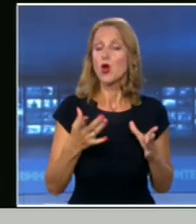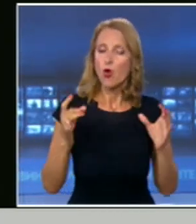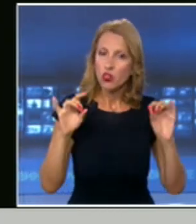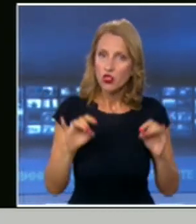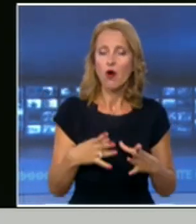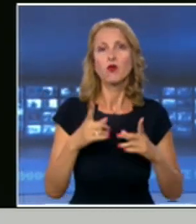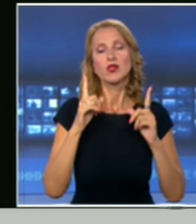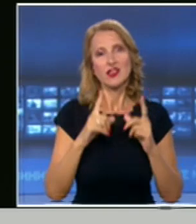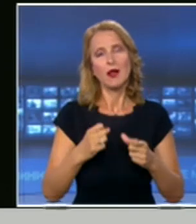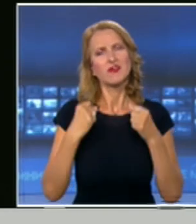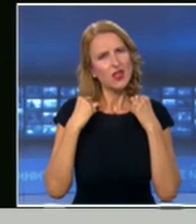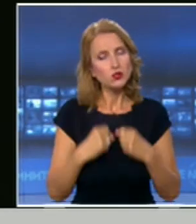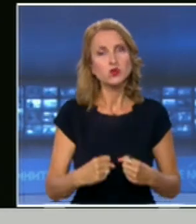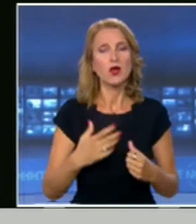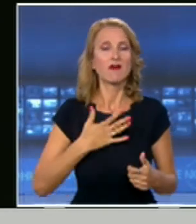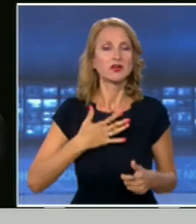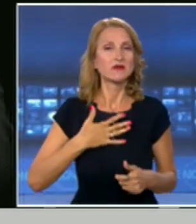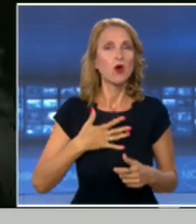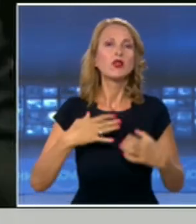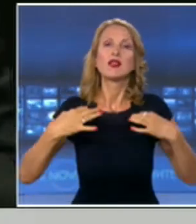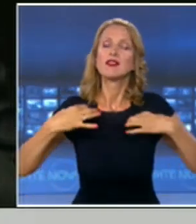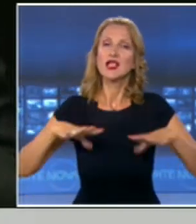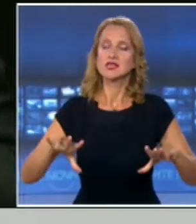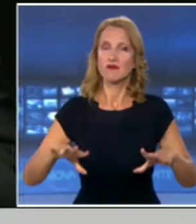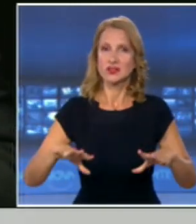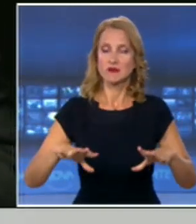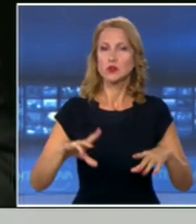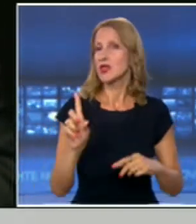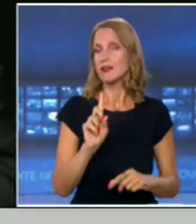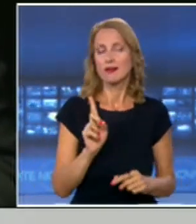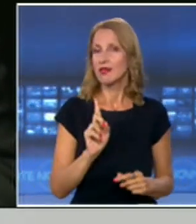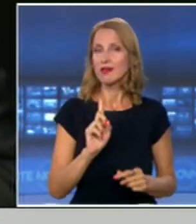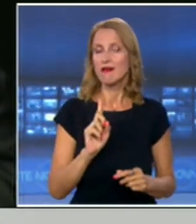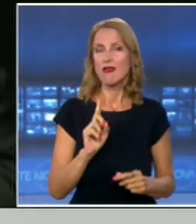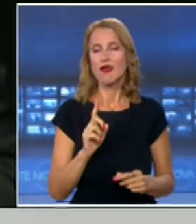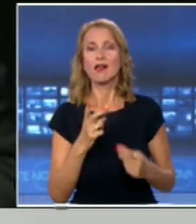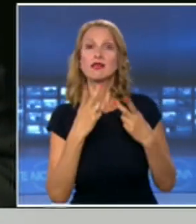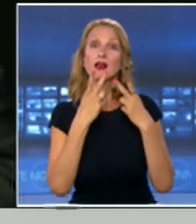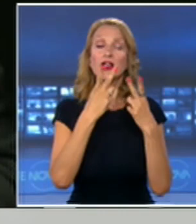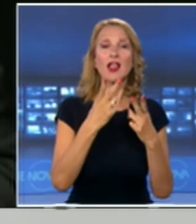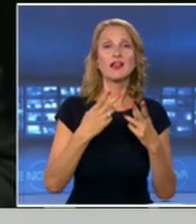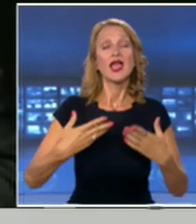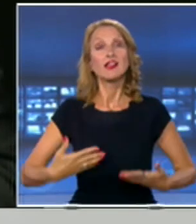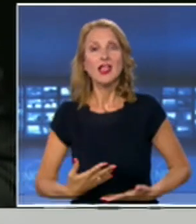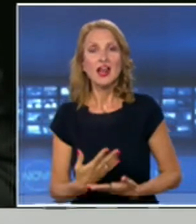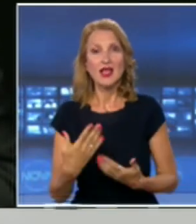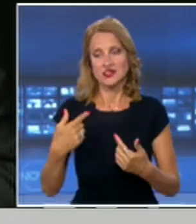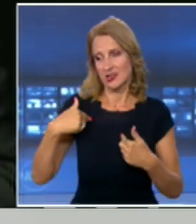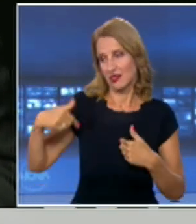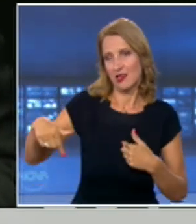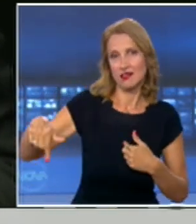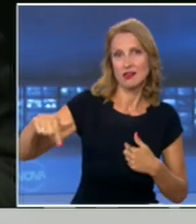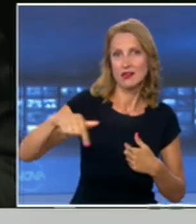отново трябва да отстоява своята независимост, и то не с оглед интересите на прокуратурата и на отделните